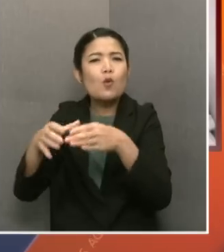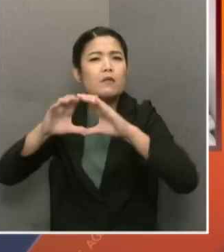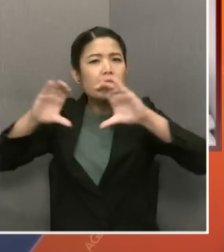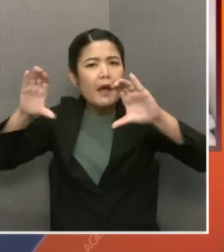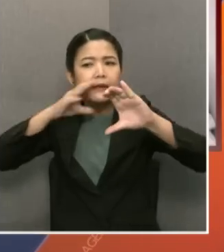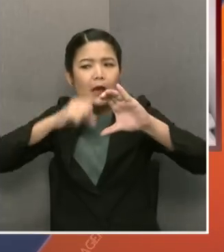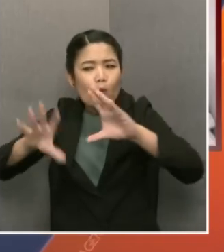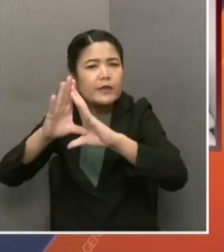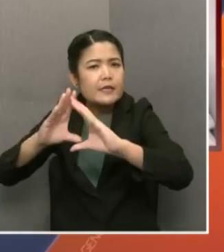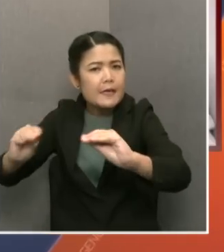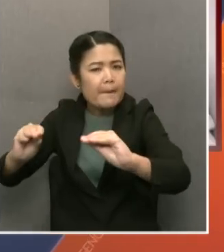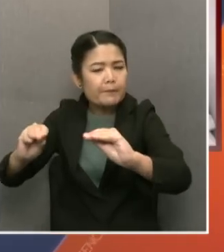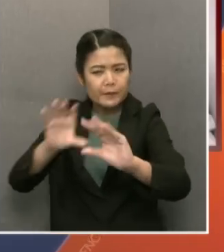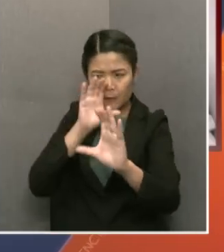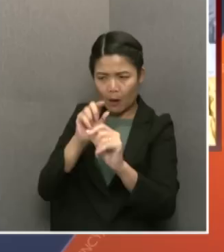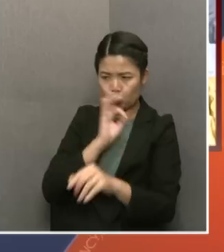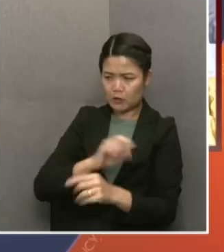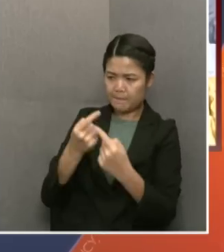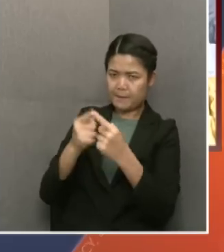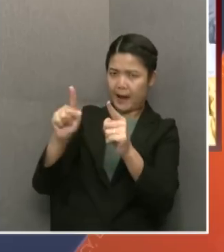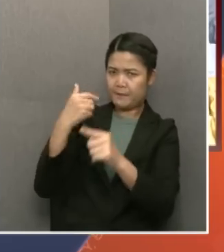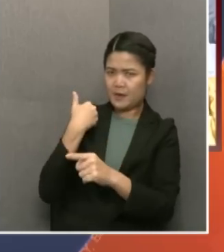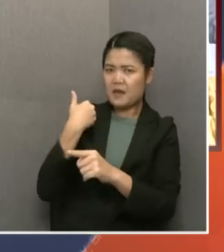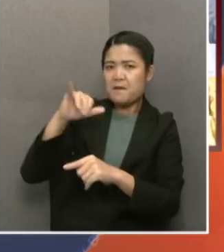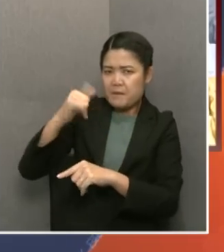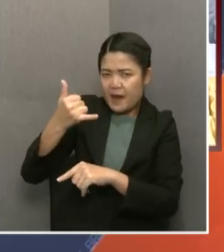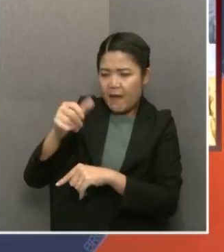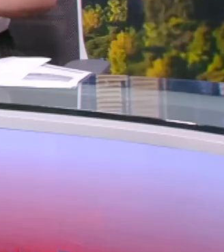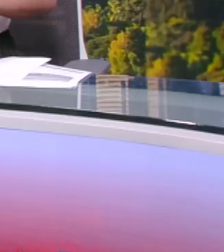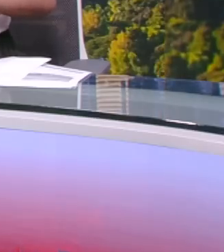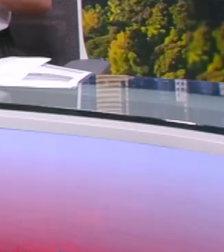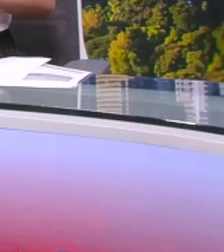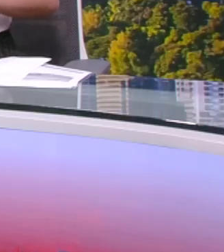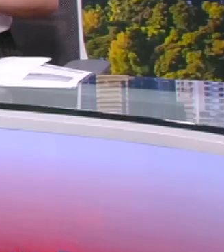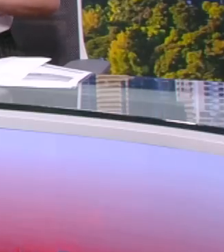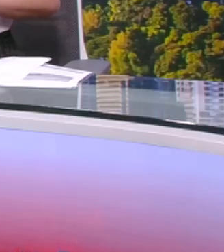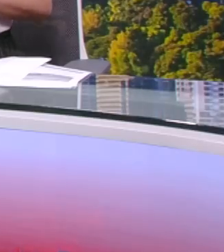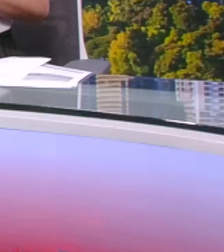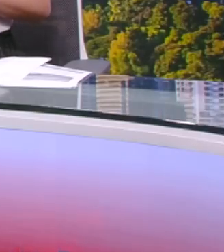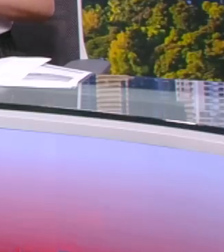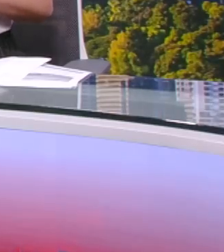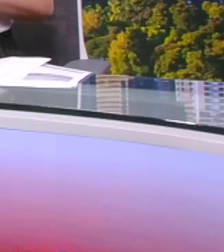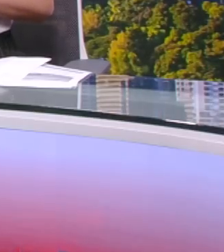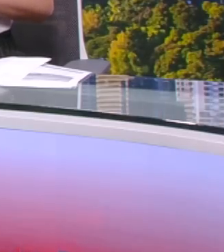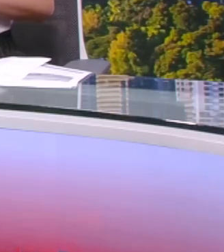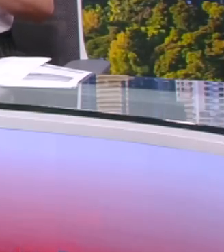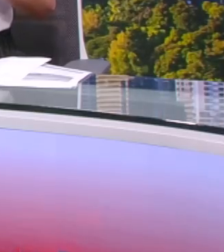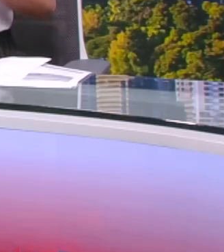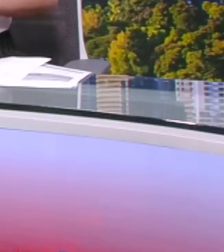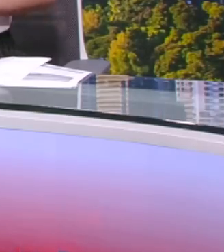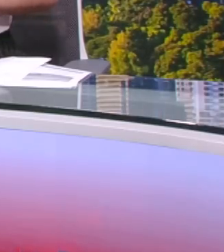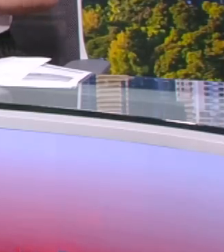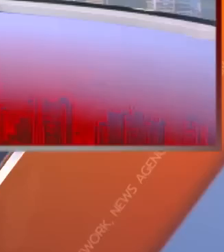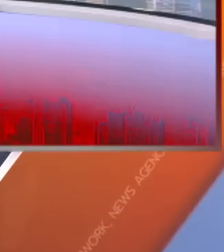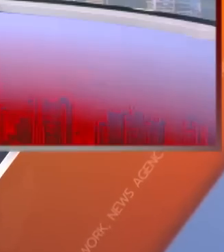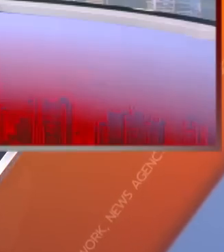ปกติเพราะฉะนั้นแสดงว่ามันจะต้องมีเรื่องของเกมการเมืองที่ซ่อนอยู่ในนั้นครับคะในมุมมองของอาจารย์เมื่อสักครู่ค้างเอาไว้ตรงที่ใน